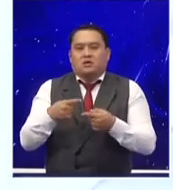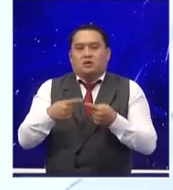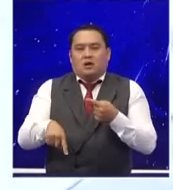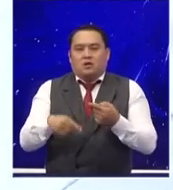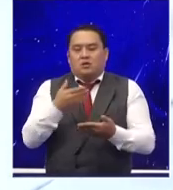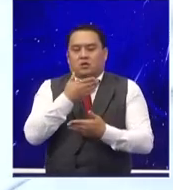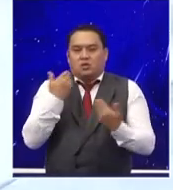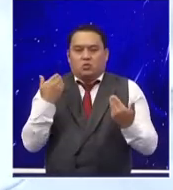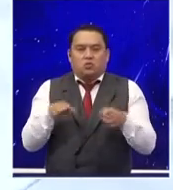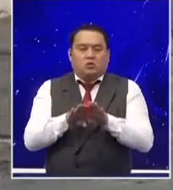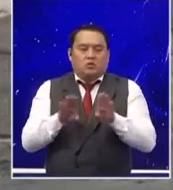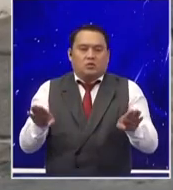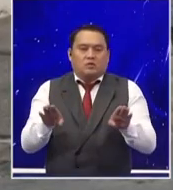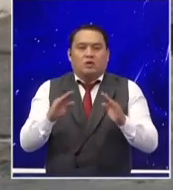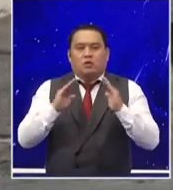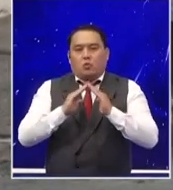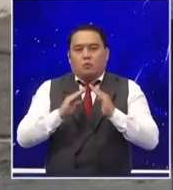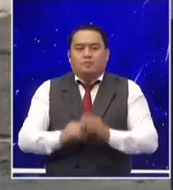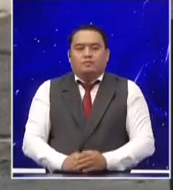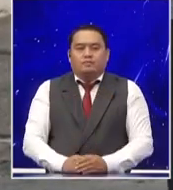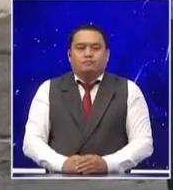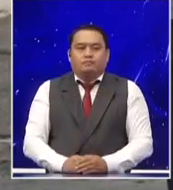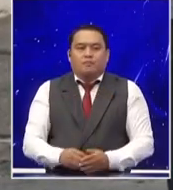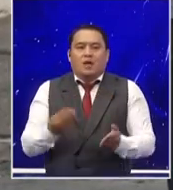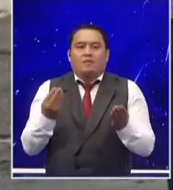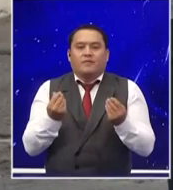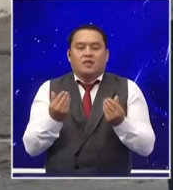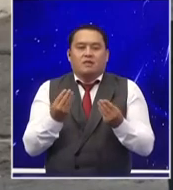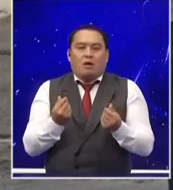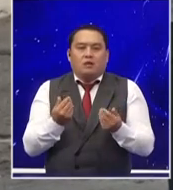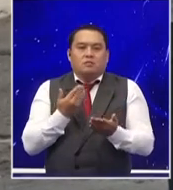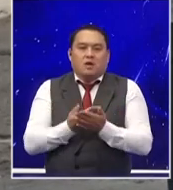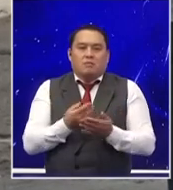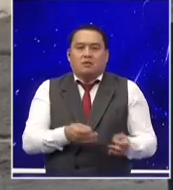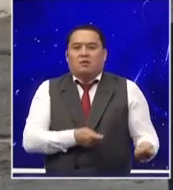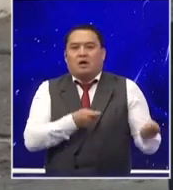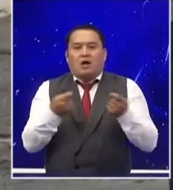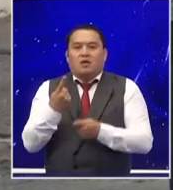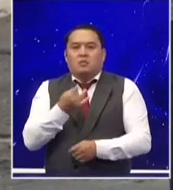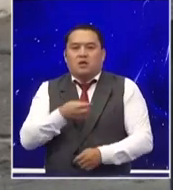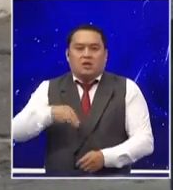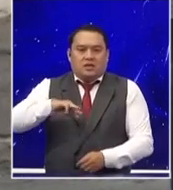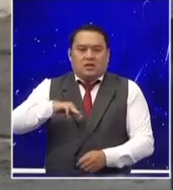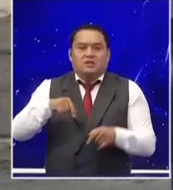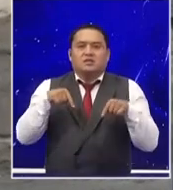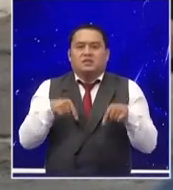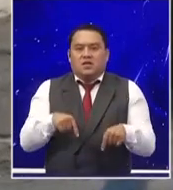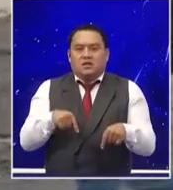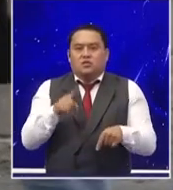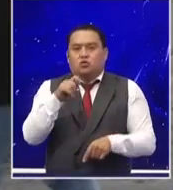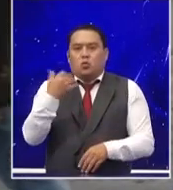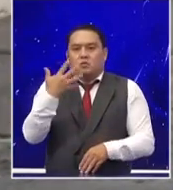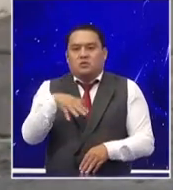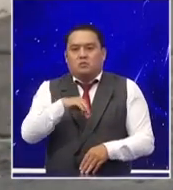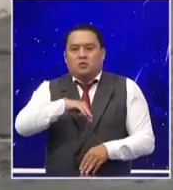от уютного дома финансовом плане переезд будет обходиться где-то около миллиарда вот здесь 150